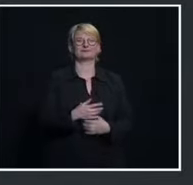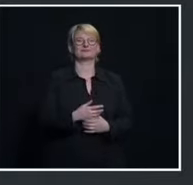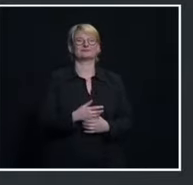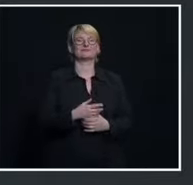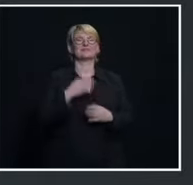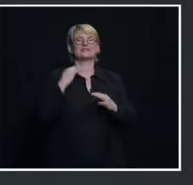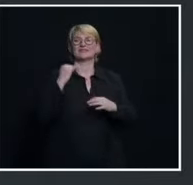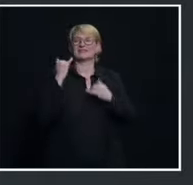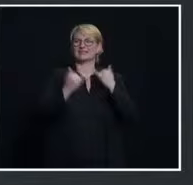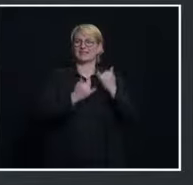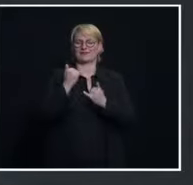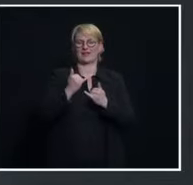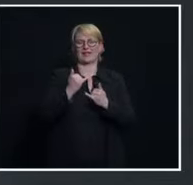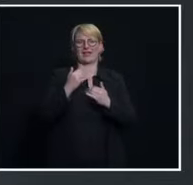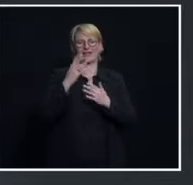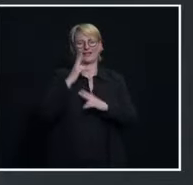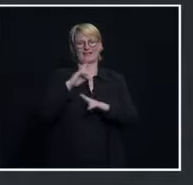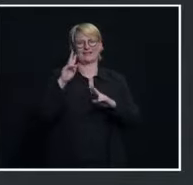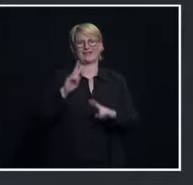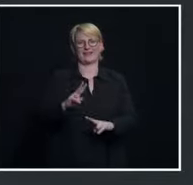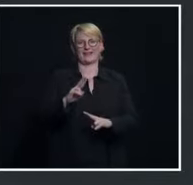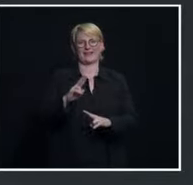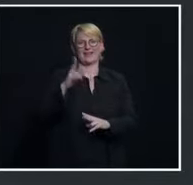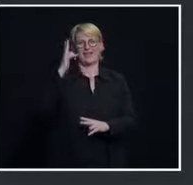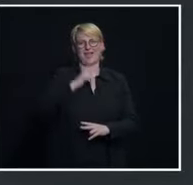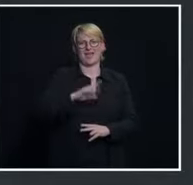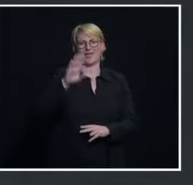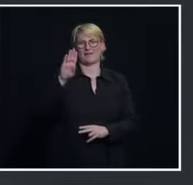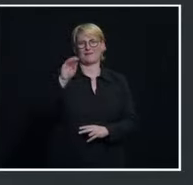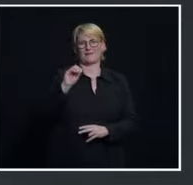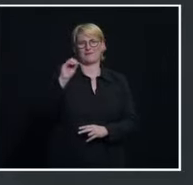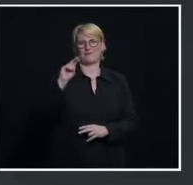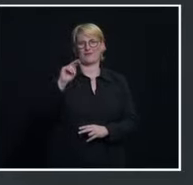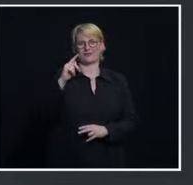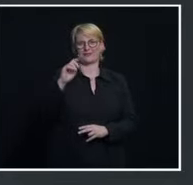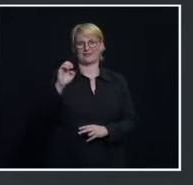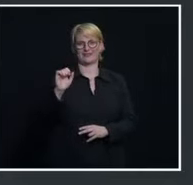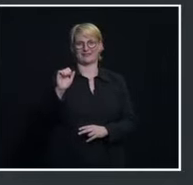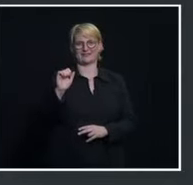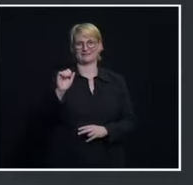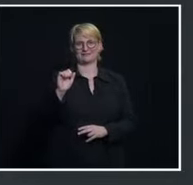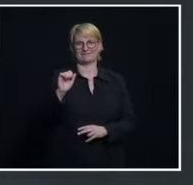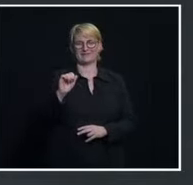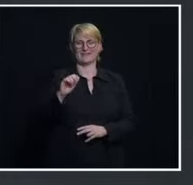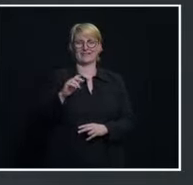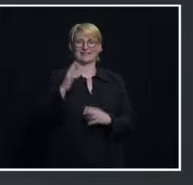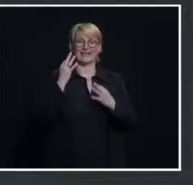Sehr verehrter lieber Andreas Bönte, geehrtes Team Bönte,